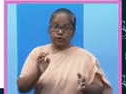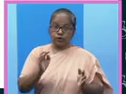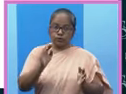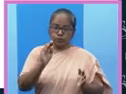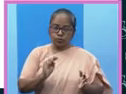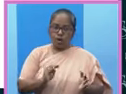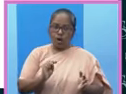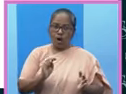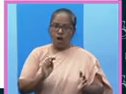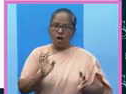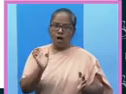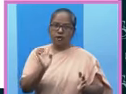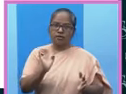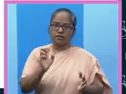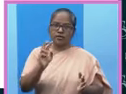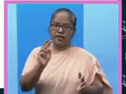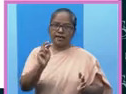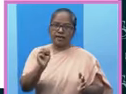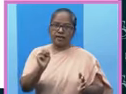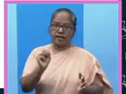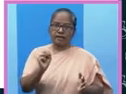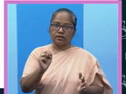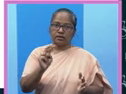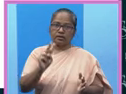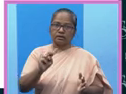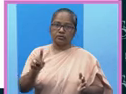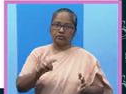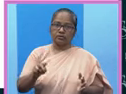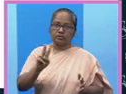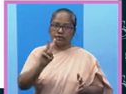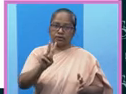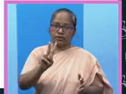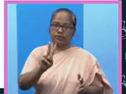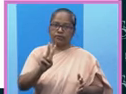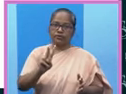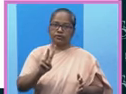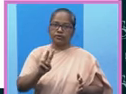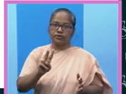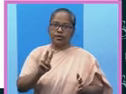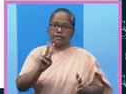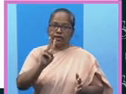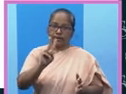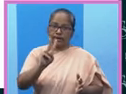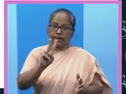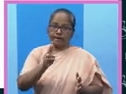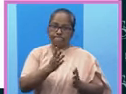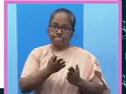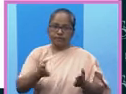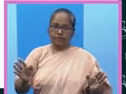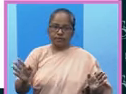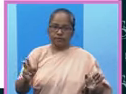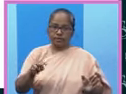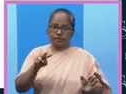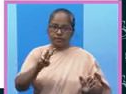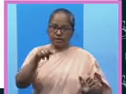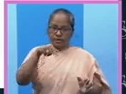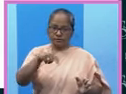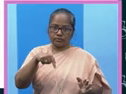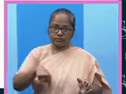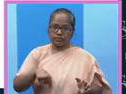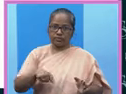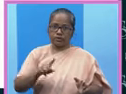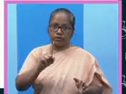எண்ணிக்கையை என் என்று குறிப்பிட்டோமே, ஆனால் என் வந்து இஸ் ஈக்குவல் எத்தனை? 2. அப்போ ரெண்டு பிரிவுகளாக பிரித்தா ரெண்டால் வகுத்து